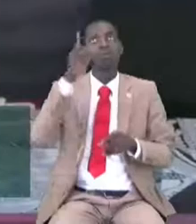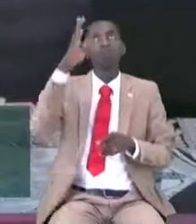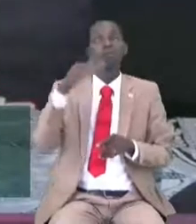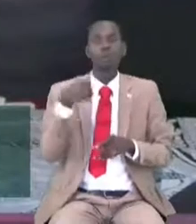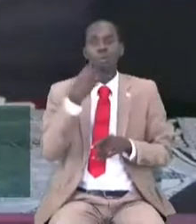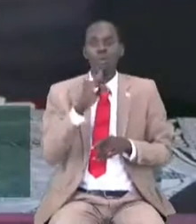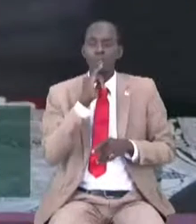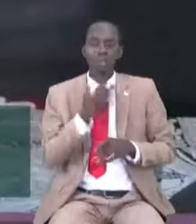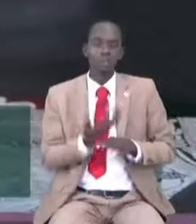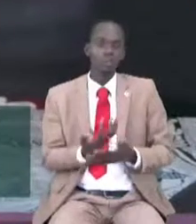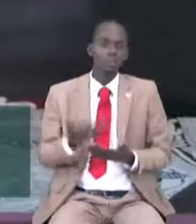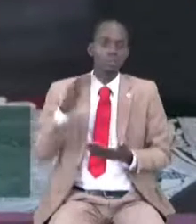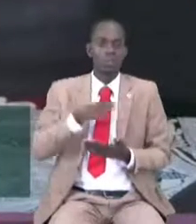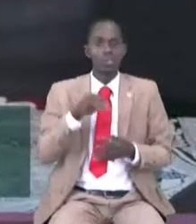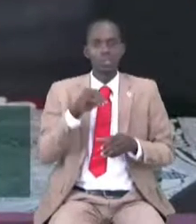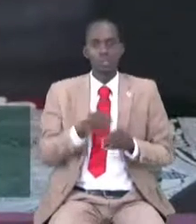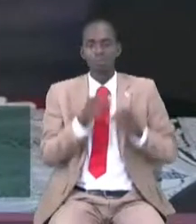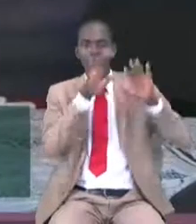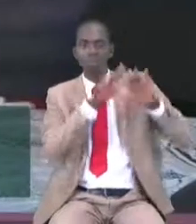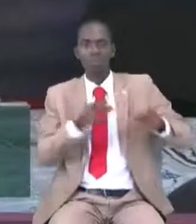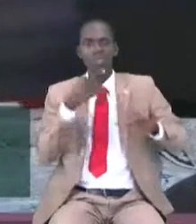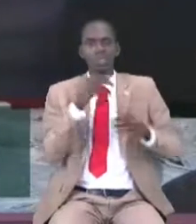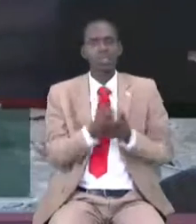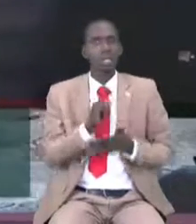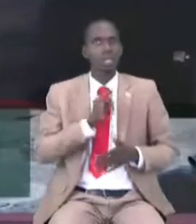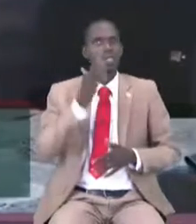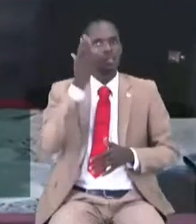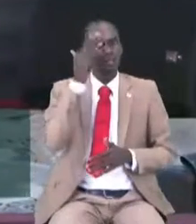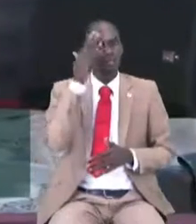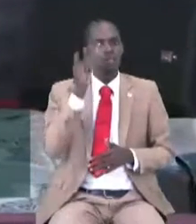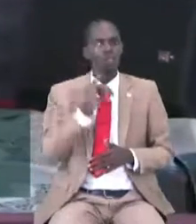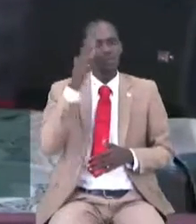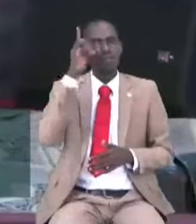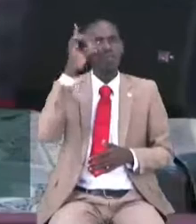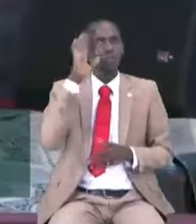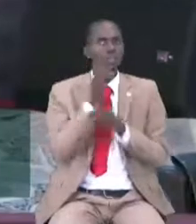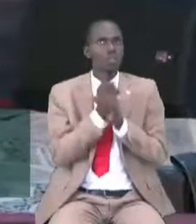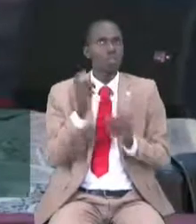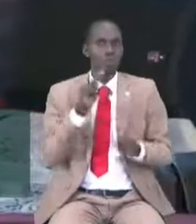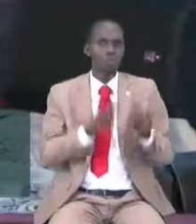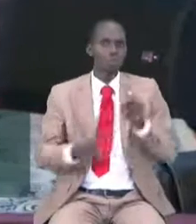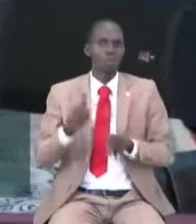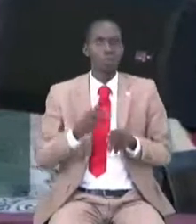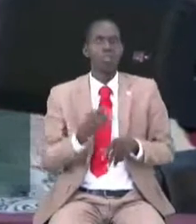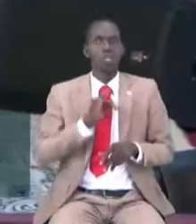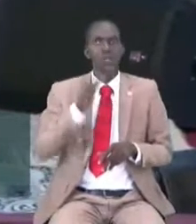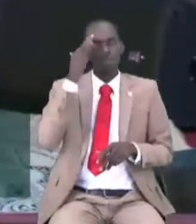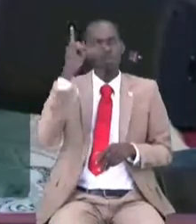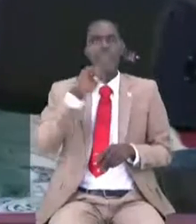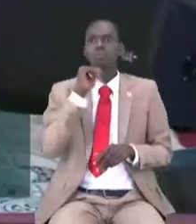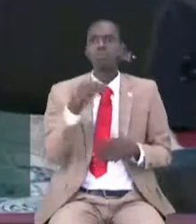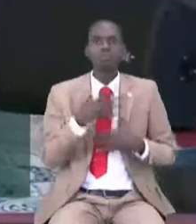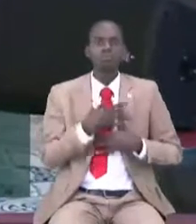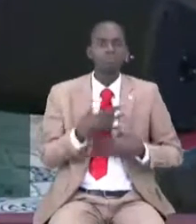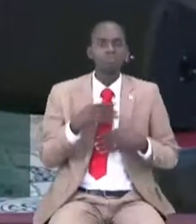mais Dieu qui est riche en miséricorde. Jonas disait que je savais parce que tu ne t'intéresses pas à la perdition